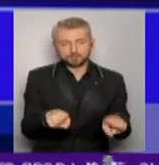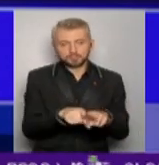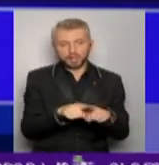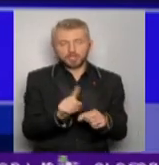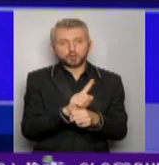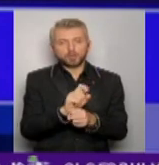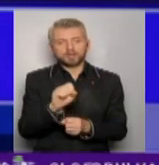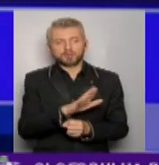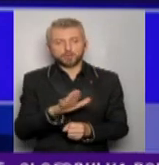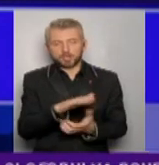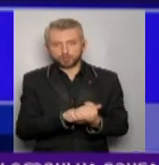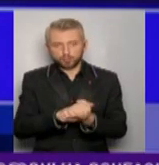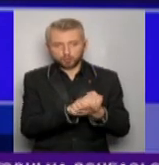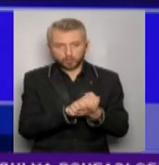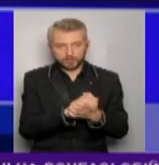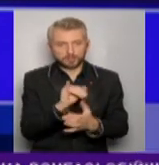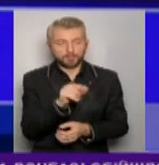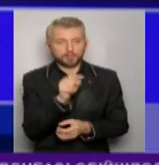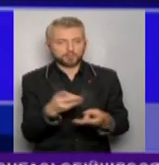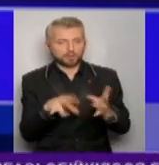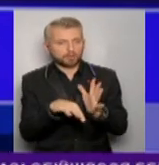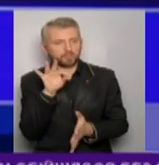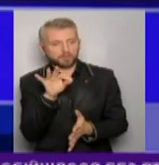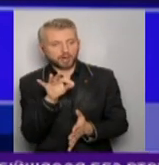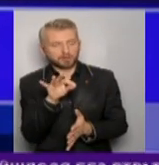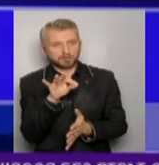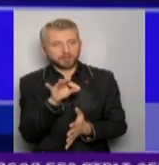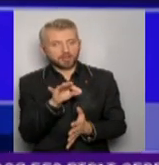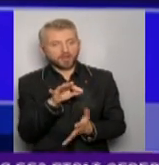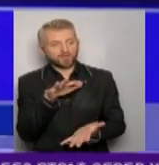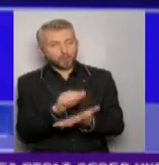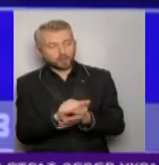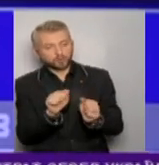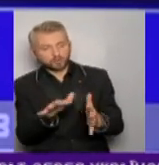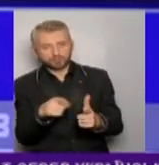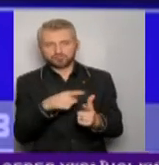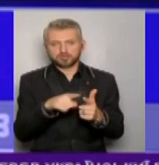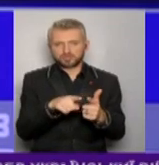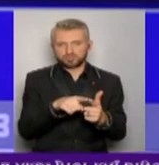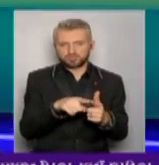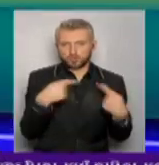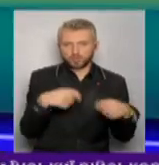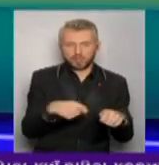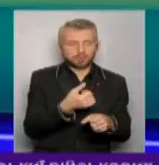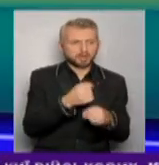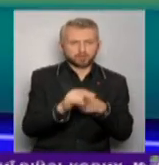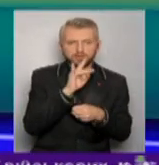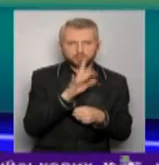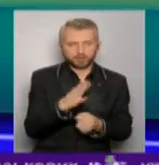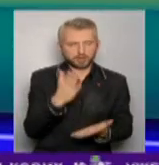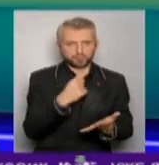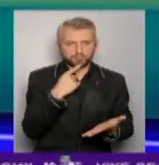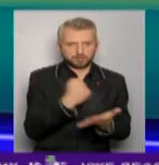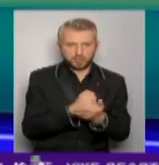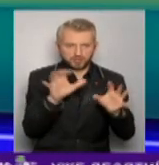в Європейському Союзі. І тут треба вибирати, чи здати в оренду, чи продати. Примусу не буде, якщо буде прийнятий закон, щоб